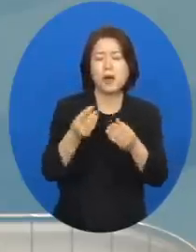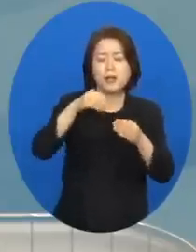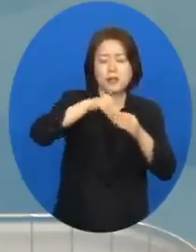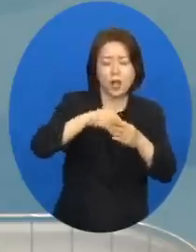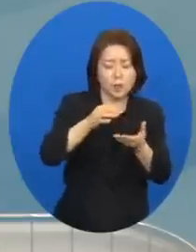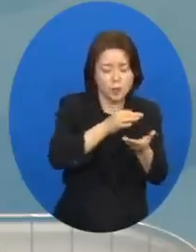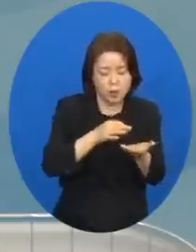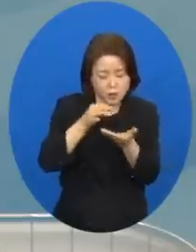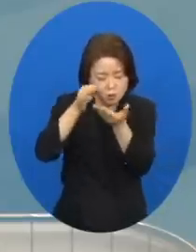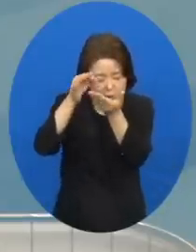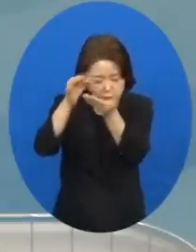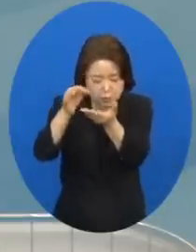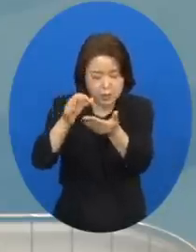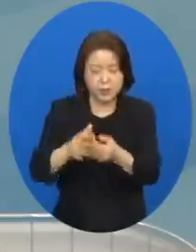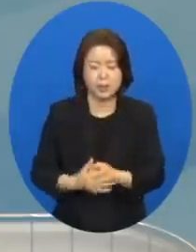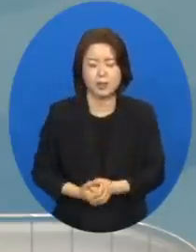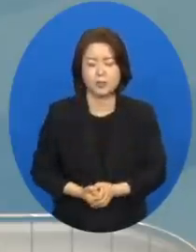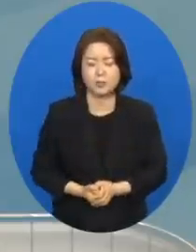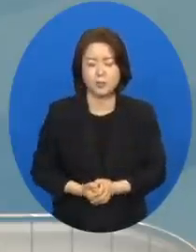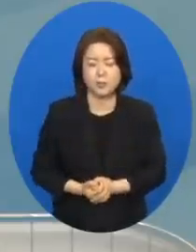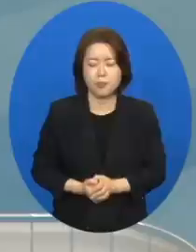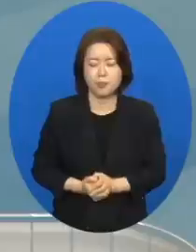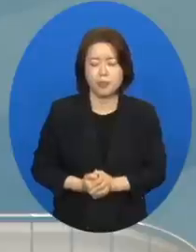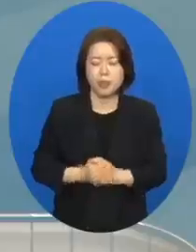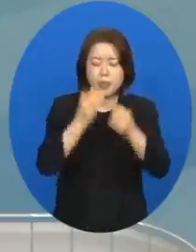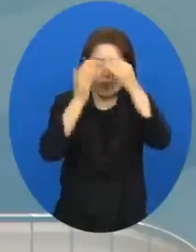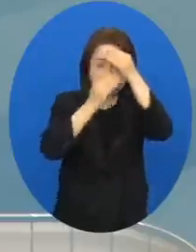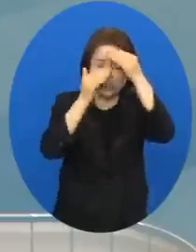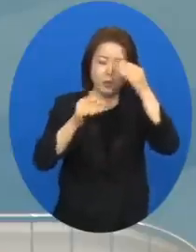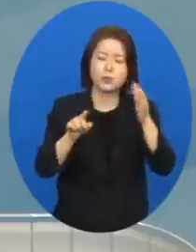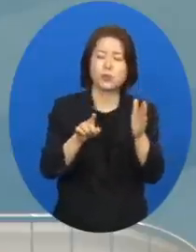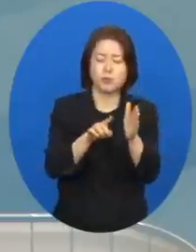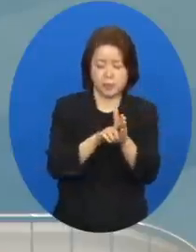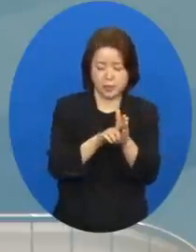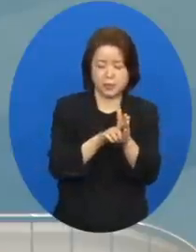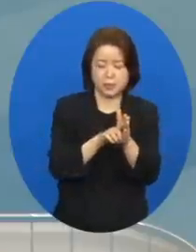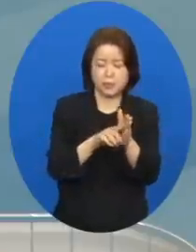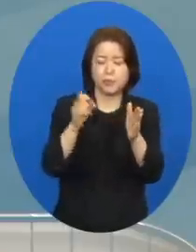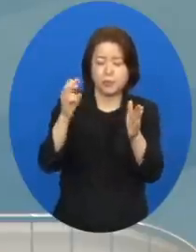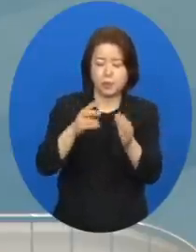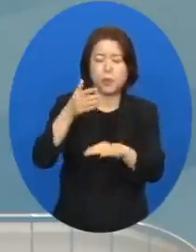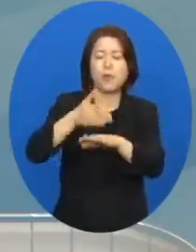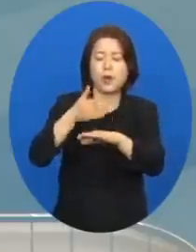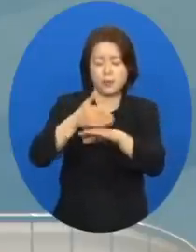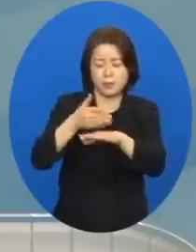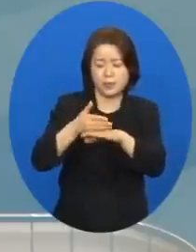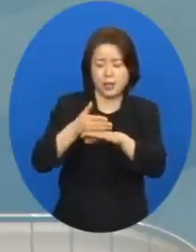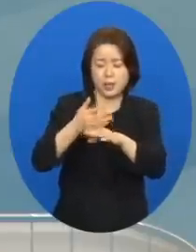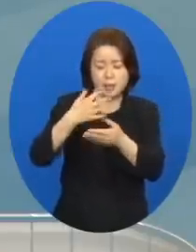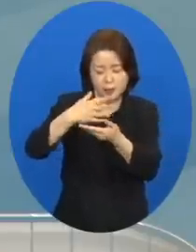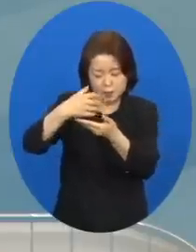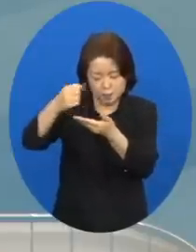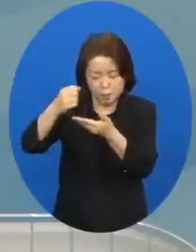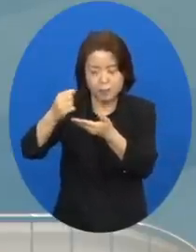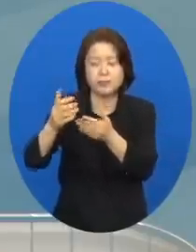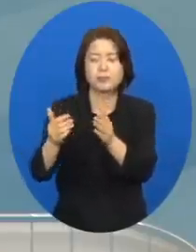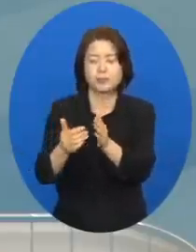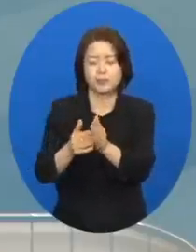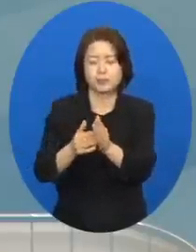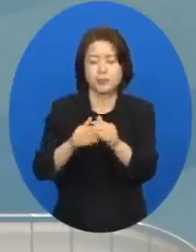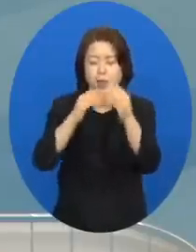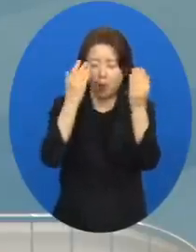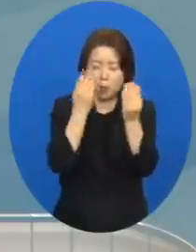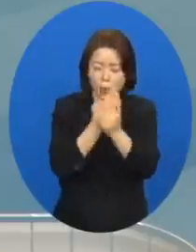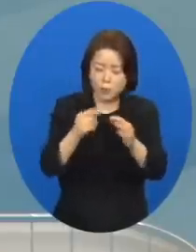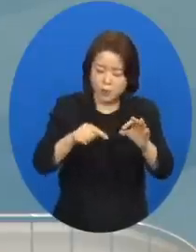예물을 주님께 봉헌합니다. 성도들의 믿음과 그리고 감사를 받으셨습니다. 온전한